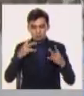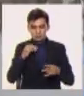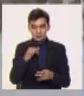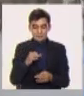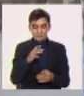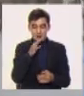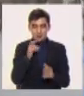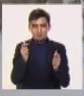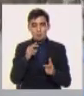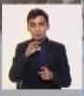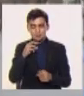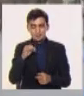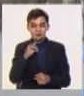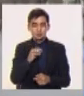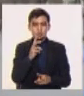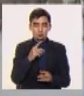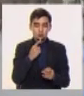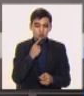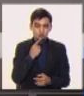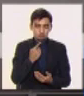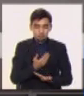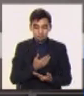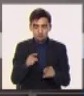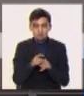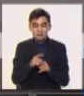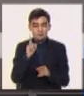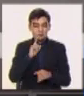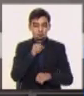предоставить рассрочку студентам, у которых возникли трудности.